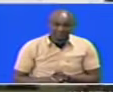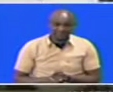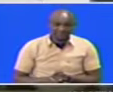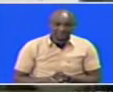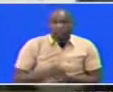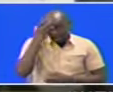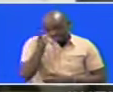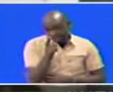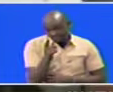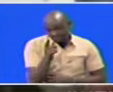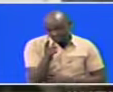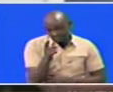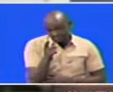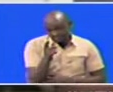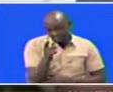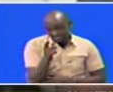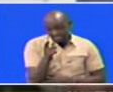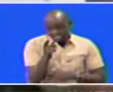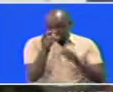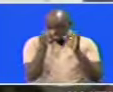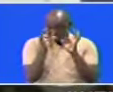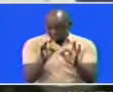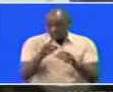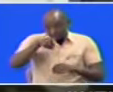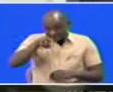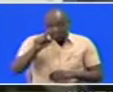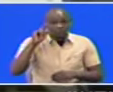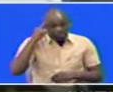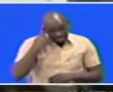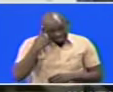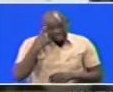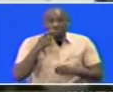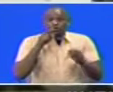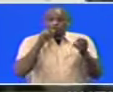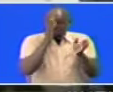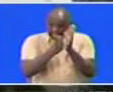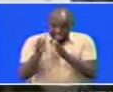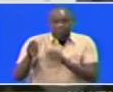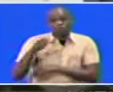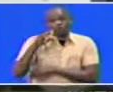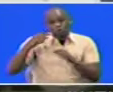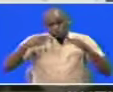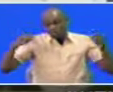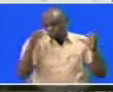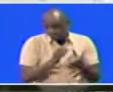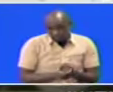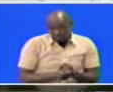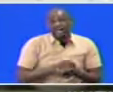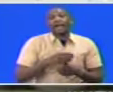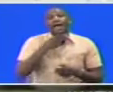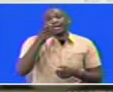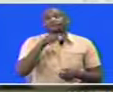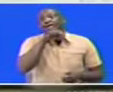Kwa sababu kama watajifanya wachukue hii line up ya court ya Raila